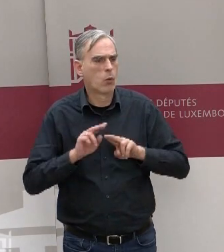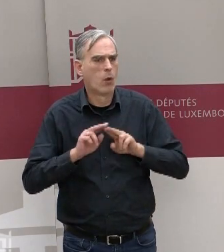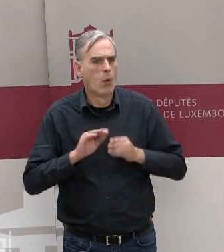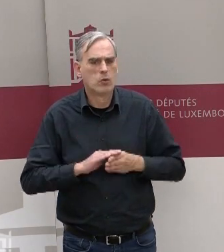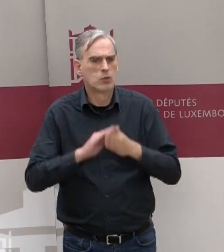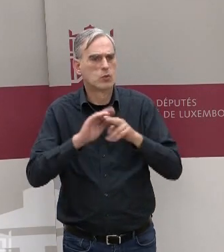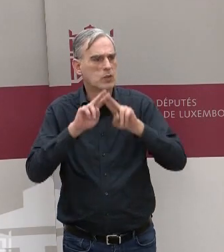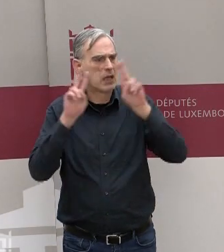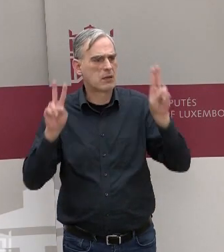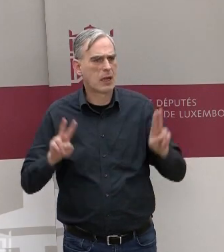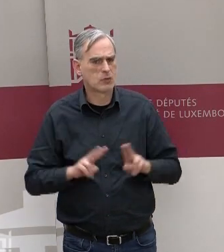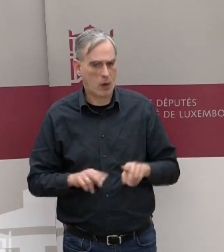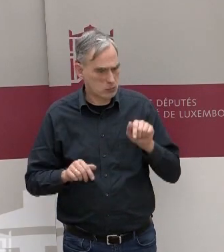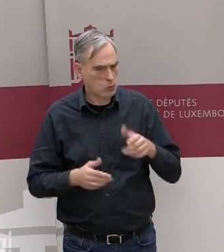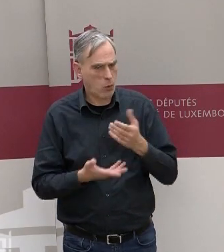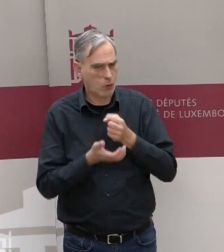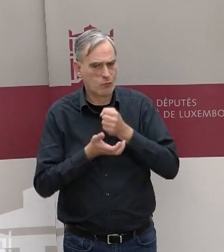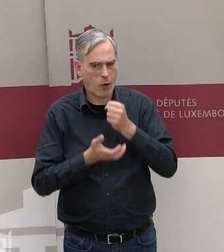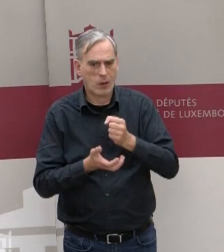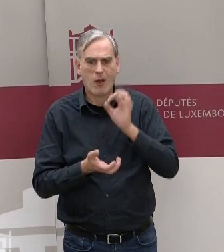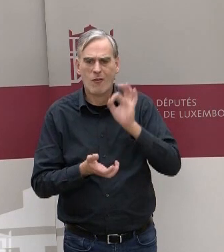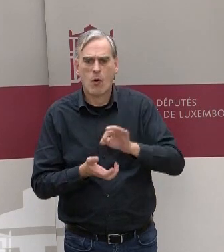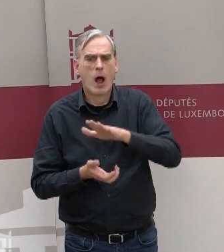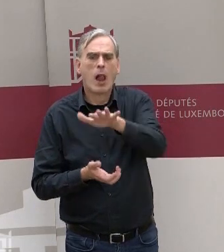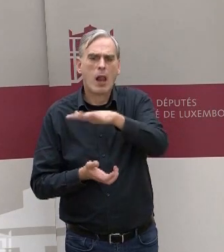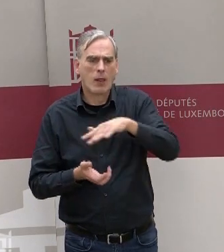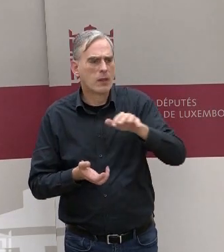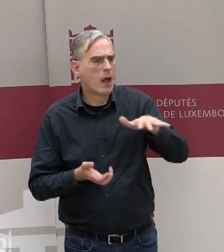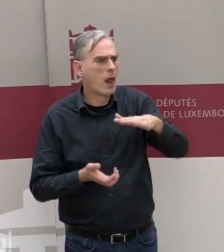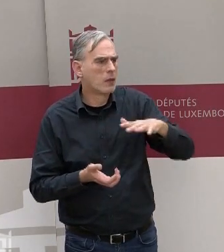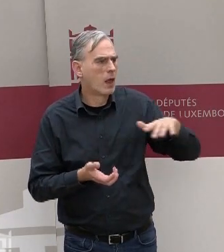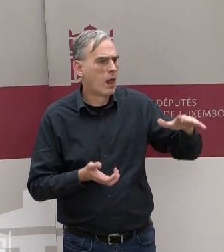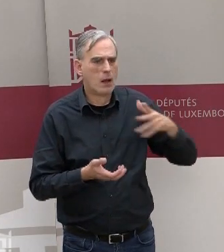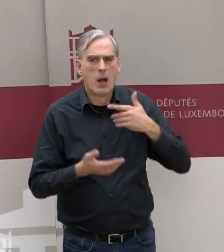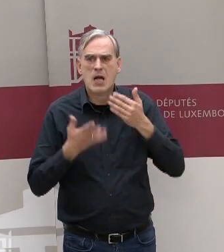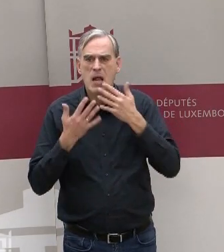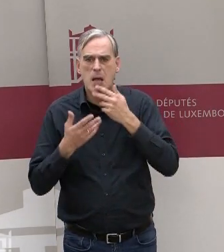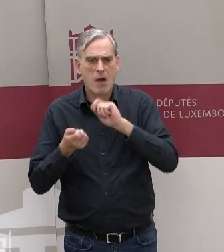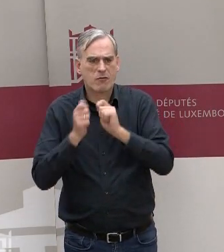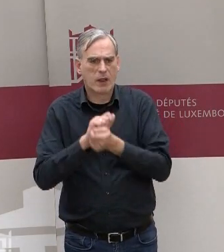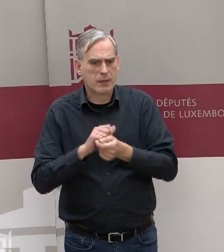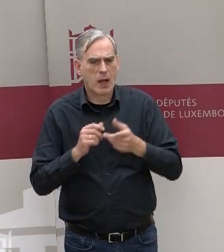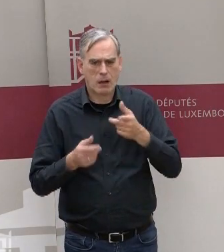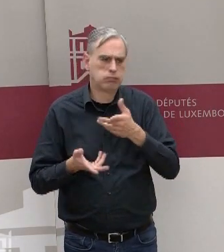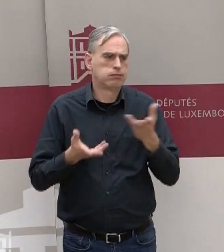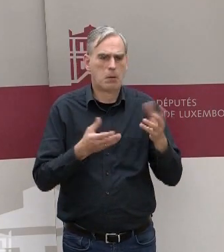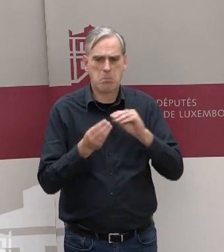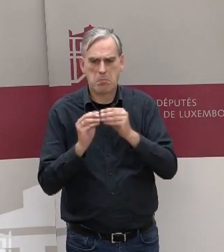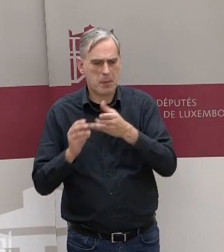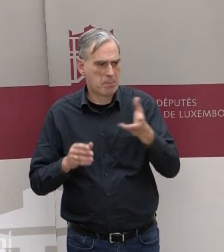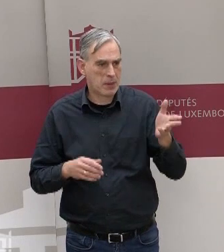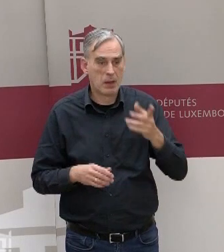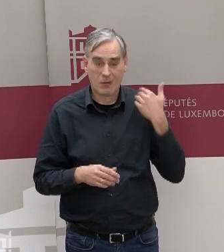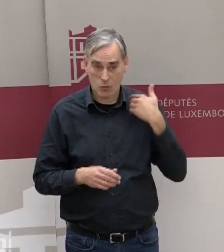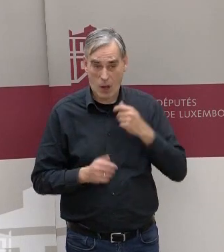zu helfen, die unter den Konsequenzen vom Klimawandel leiden. Als Motion demnächst aufgelehnt.